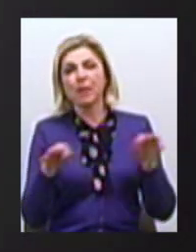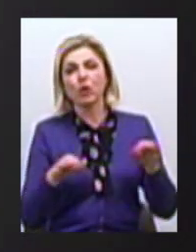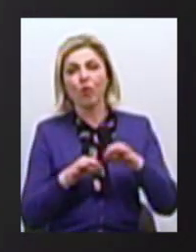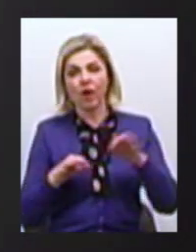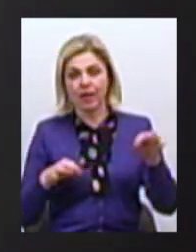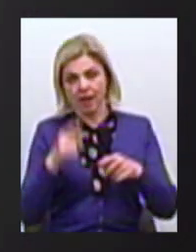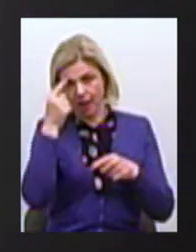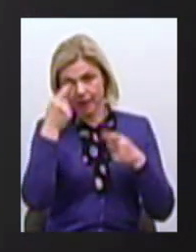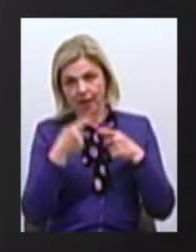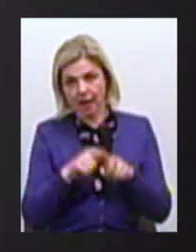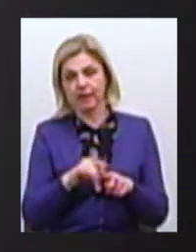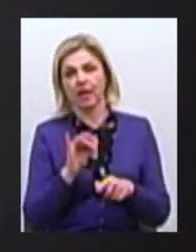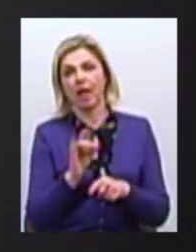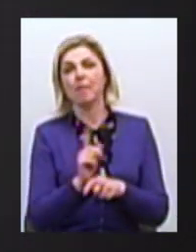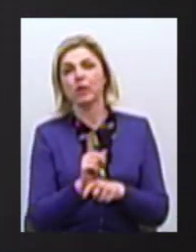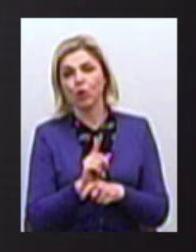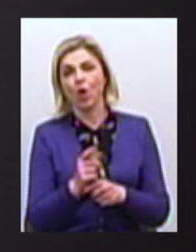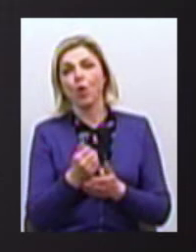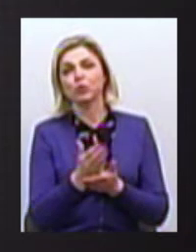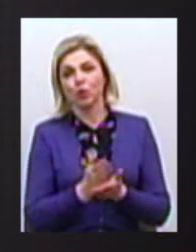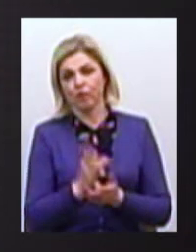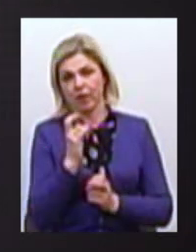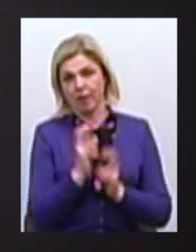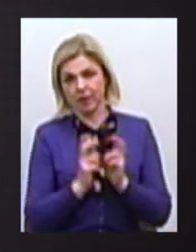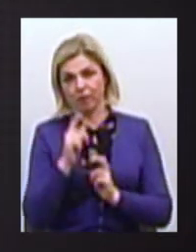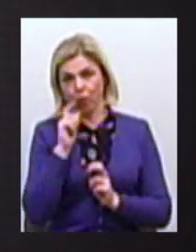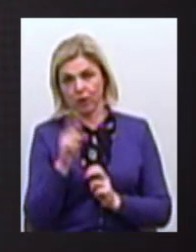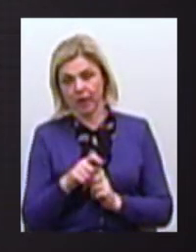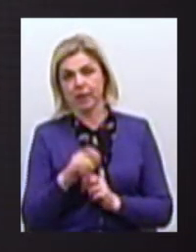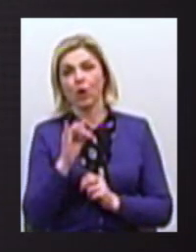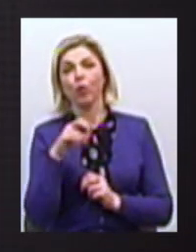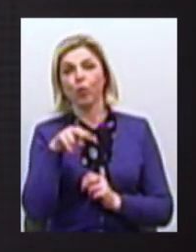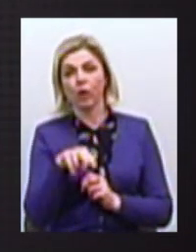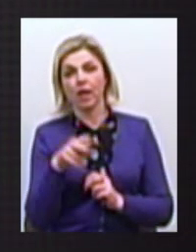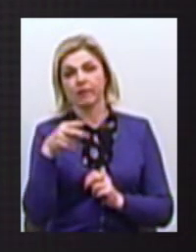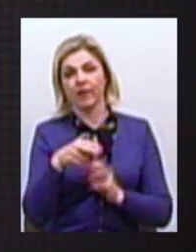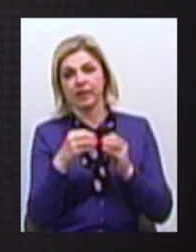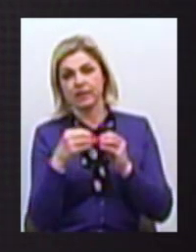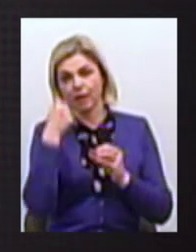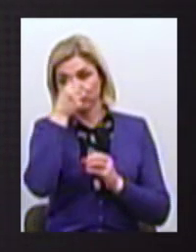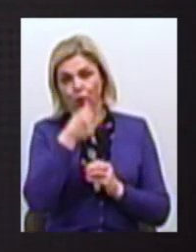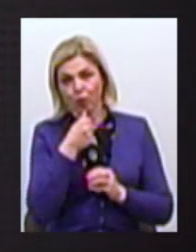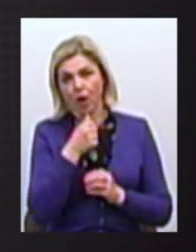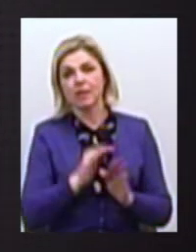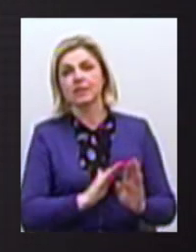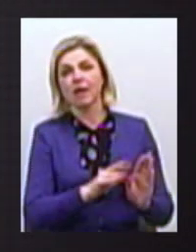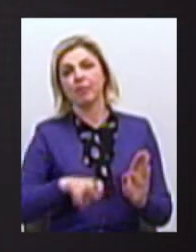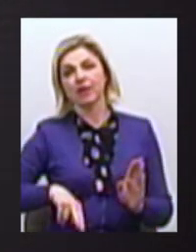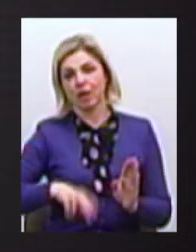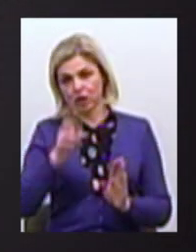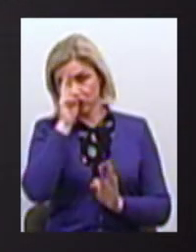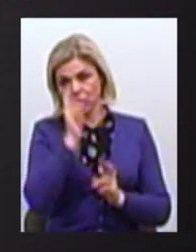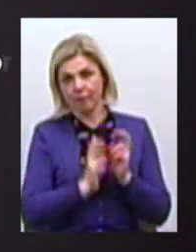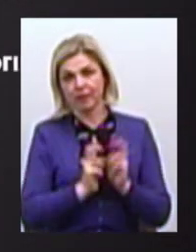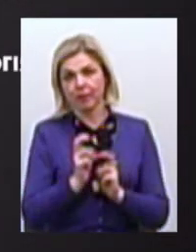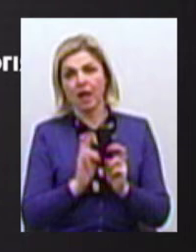та метрологічне обслуговування на підприємствах України. З липня 2010 року заступник директора державного